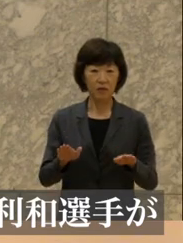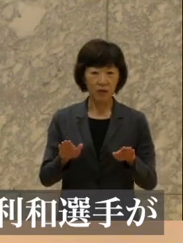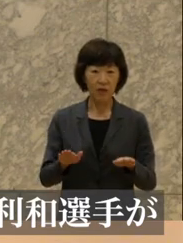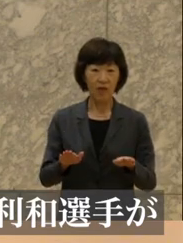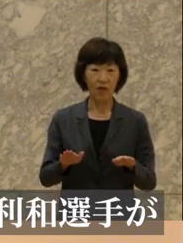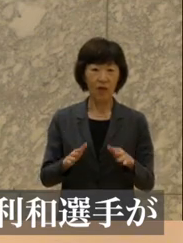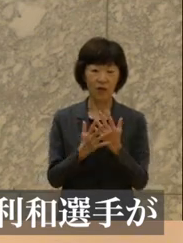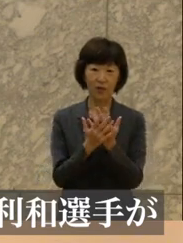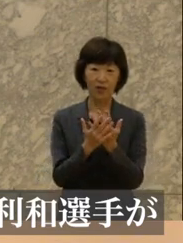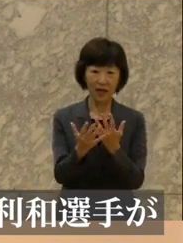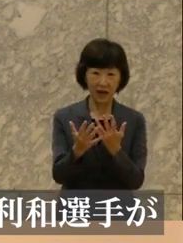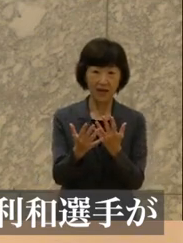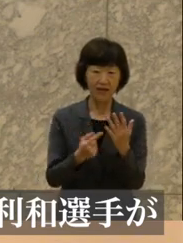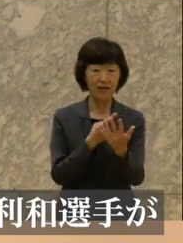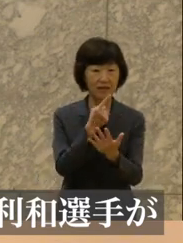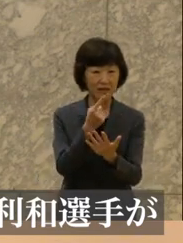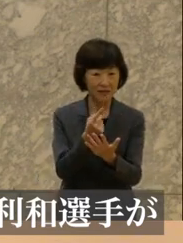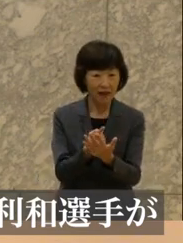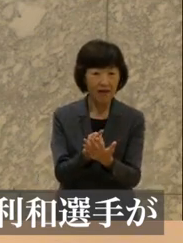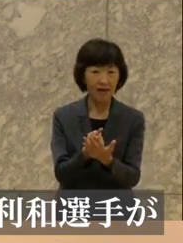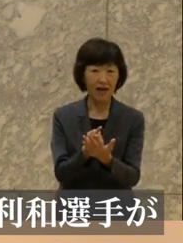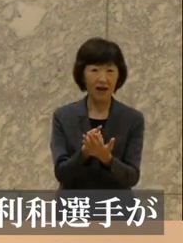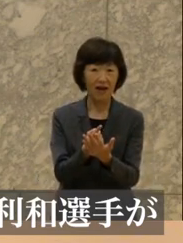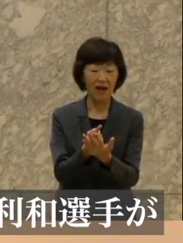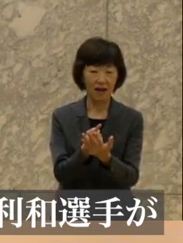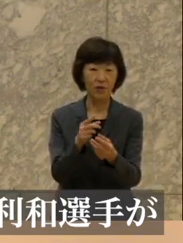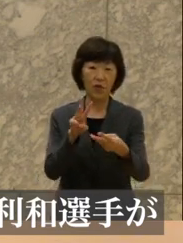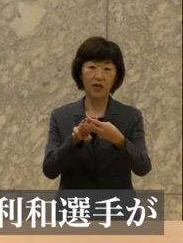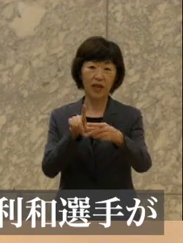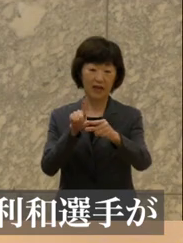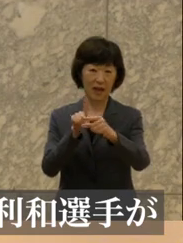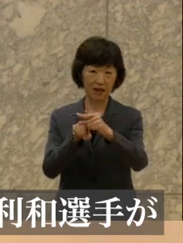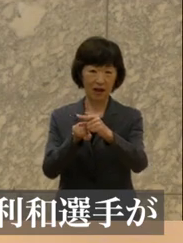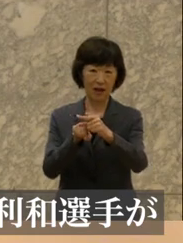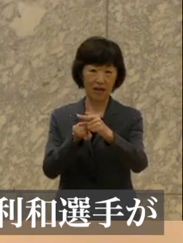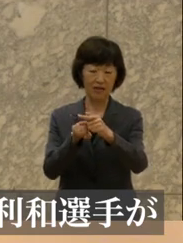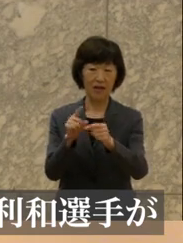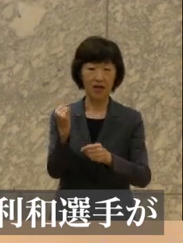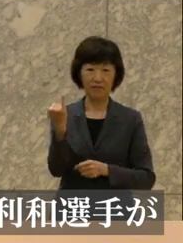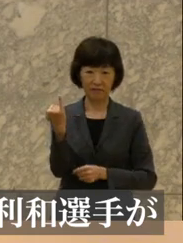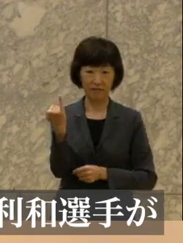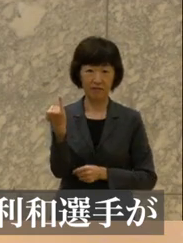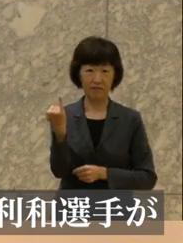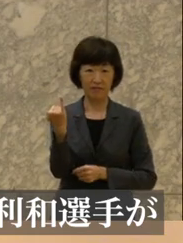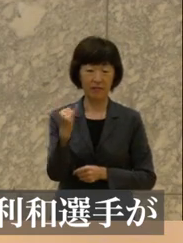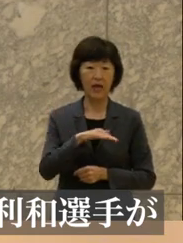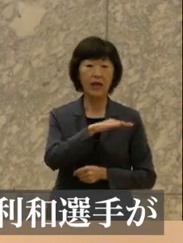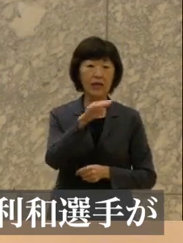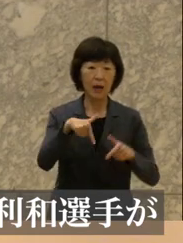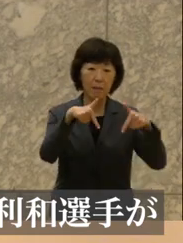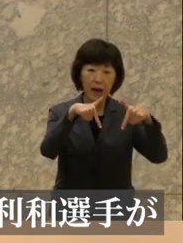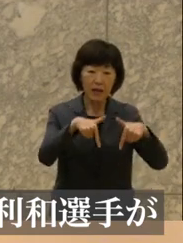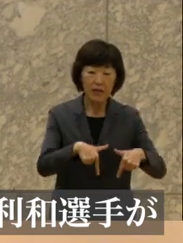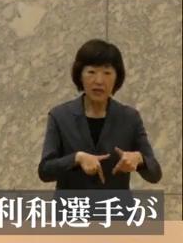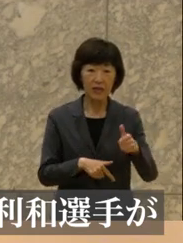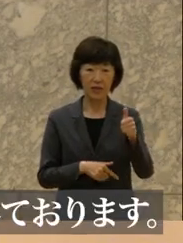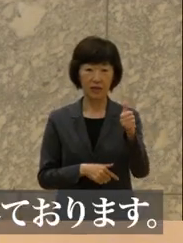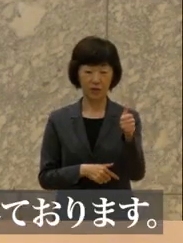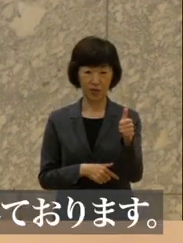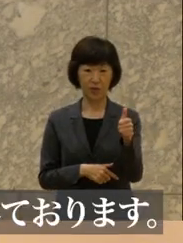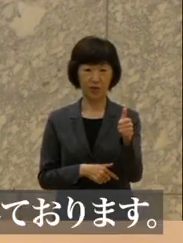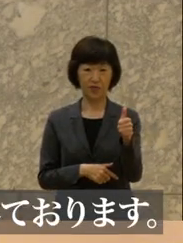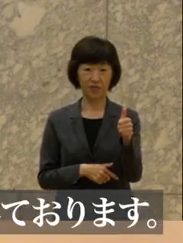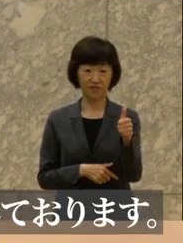そして今日はですねその大会にも出場されました田中希美